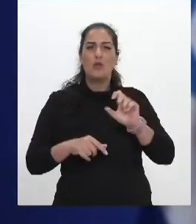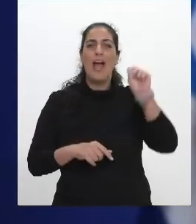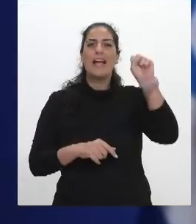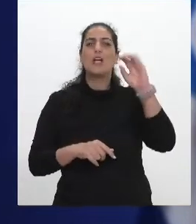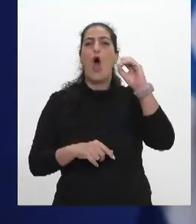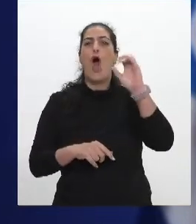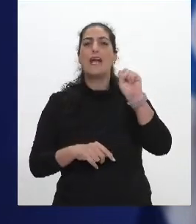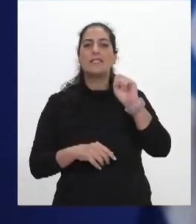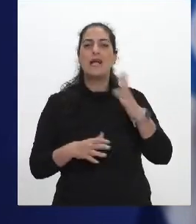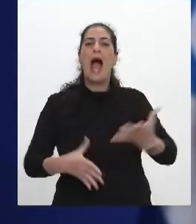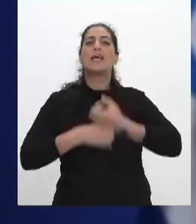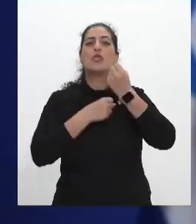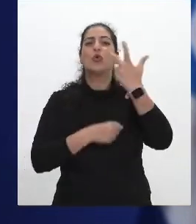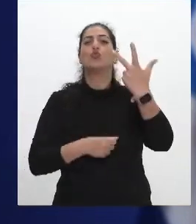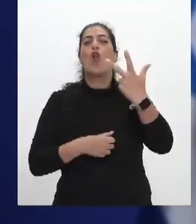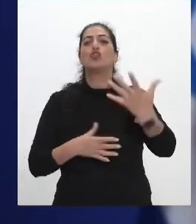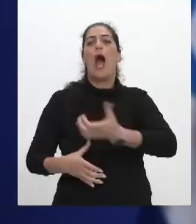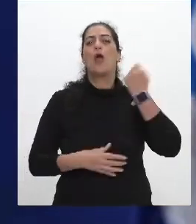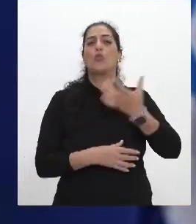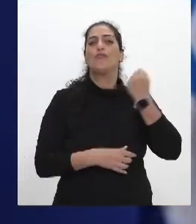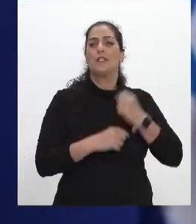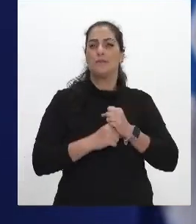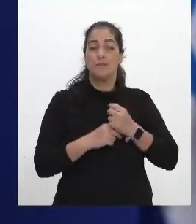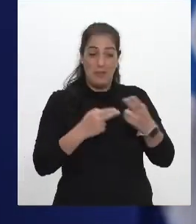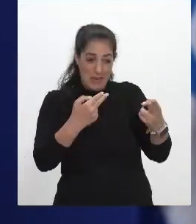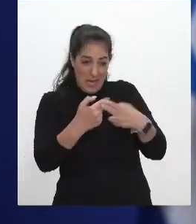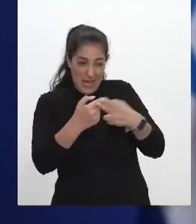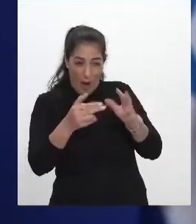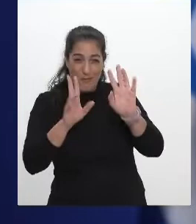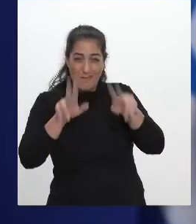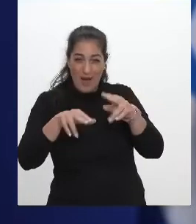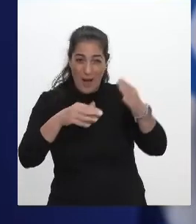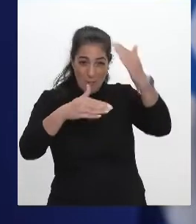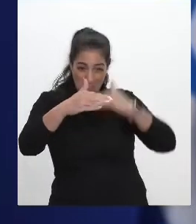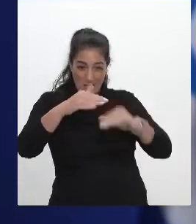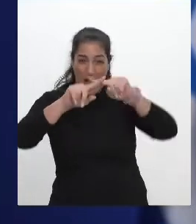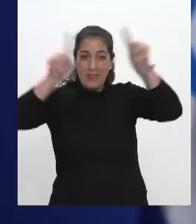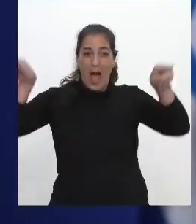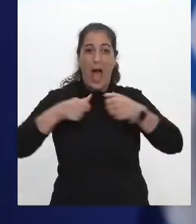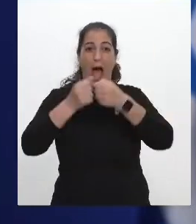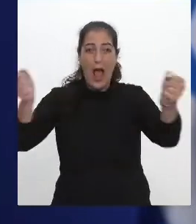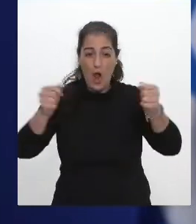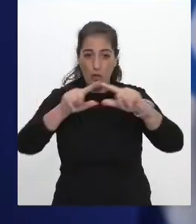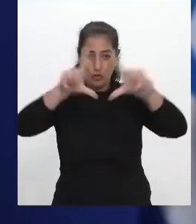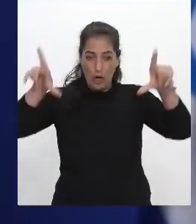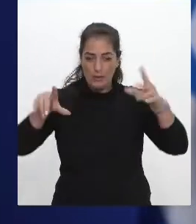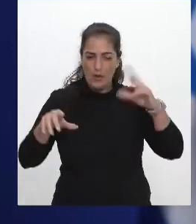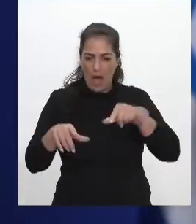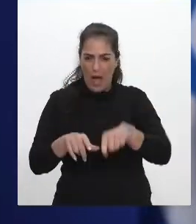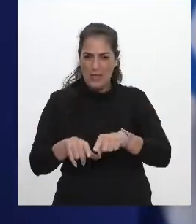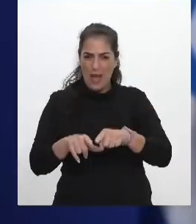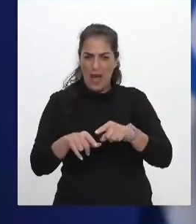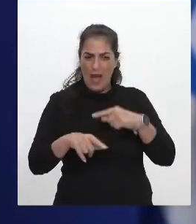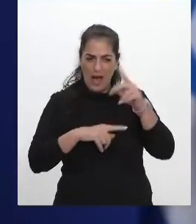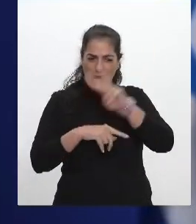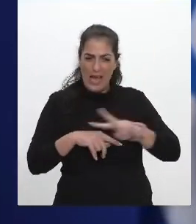הצילו שלושה חטופים בסמוך למבנה ממש מתחת לחלון של השלטים היו חבויות כחולות זה היה